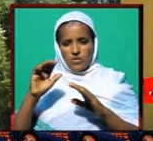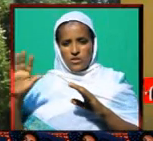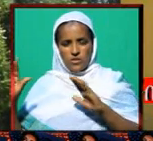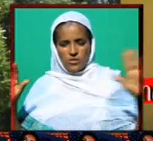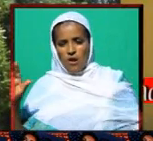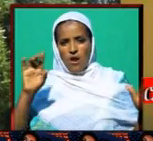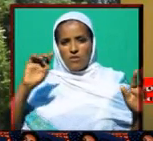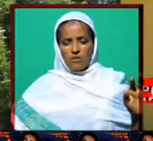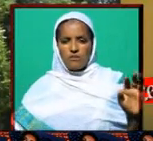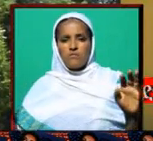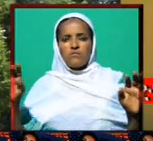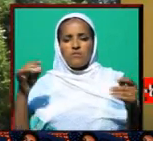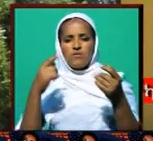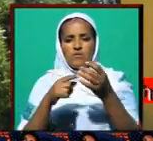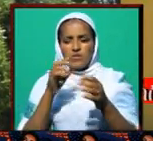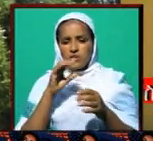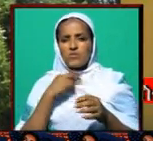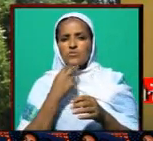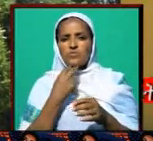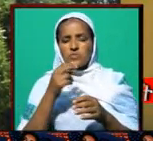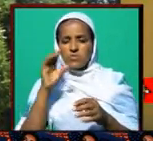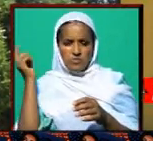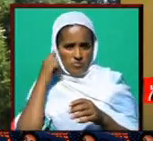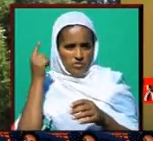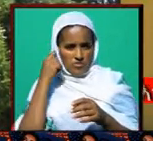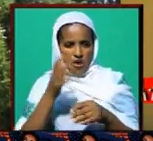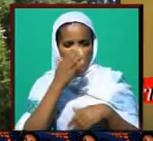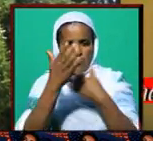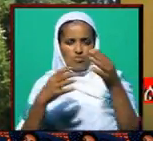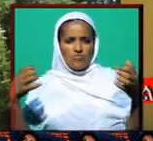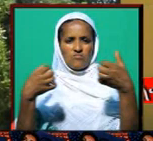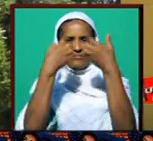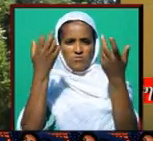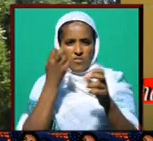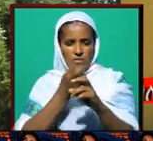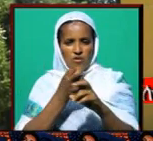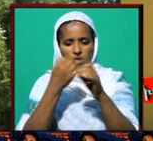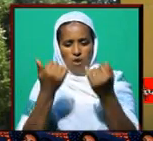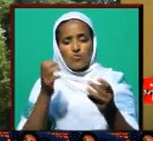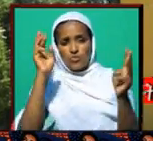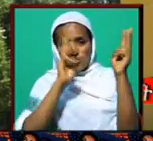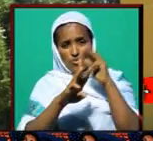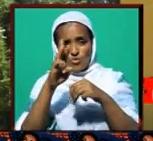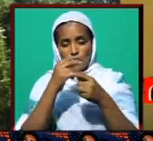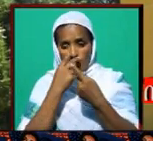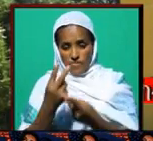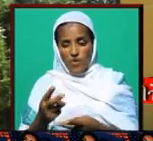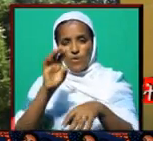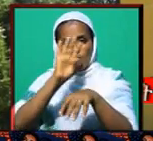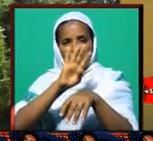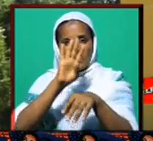ብቻ የነበረው ግራና ቀኝ የሌላ ሰው ድምፅ ከአገልግሎቱ ጋር እየተጋጨ እያስቸገረ ያለ ነው አሁን የምንመለከተው።